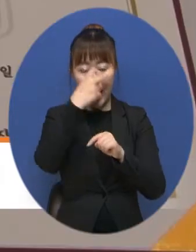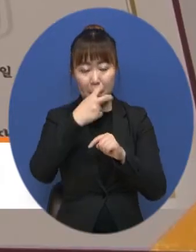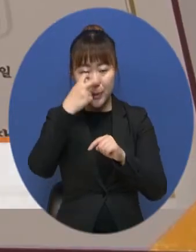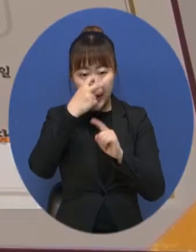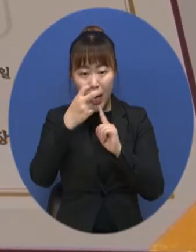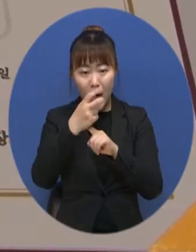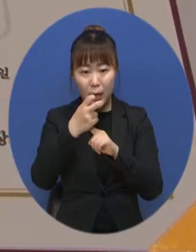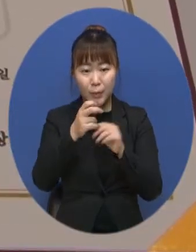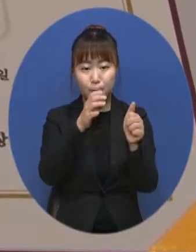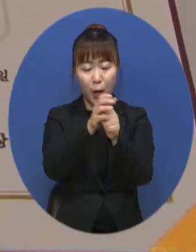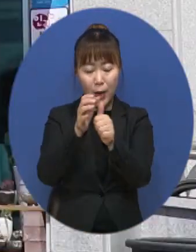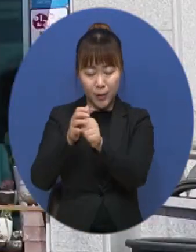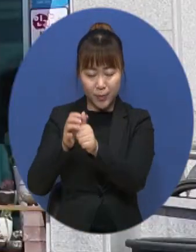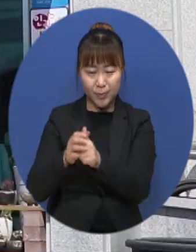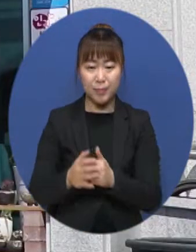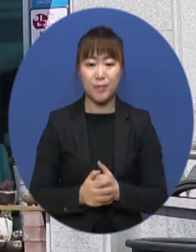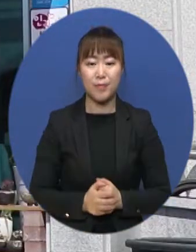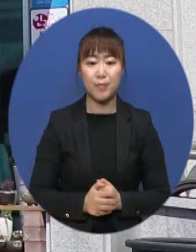위촉하는 시간도 가졌습니다.